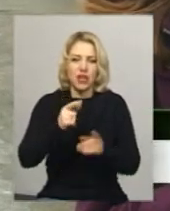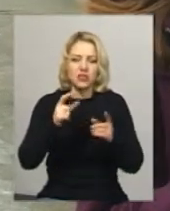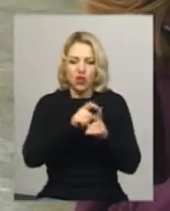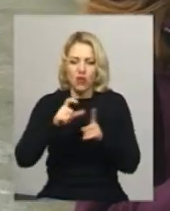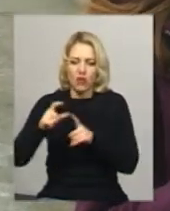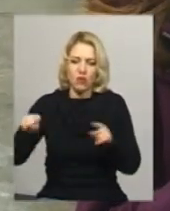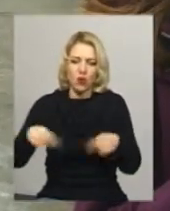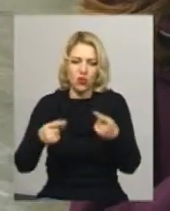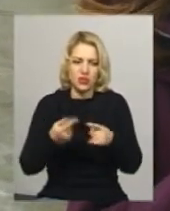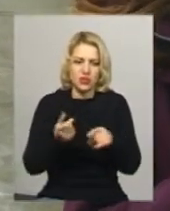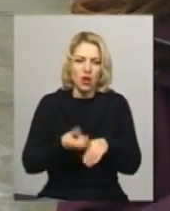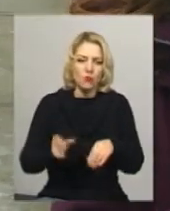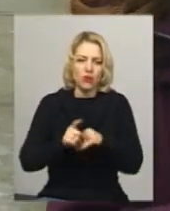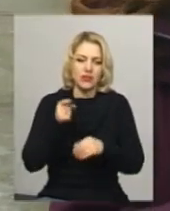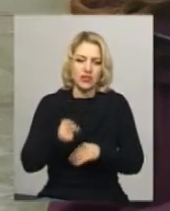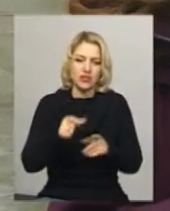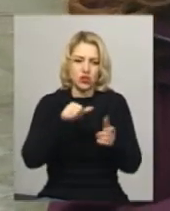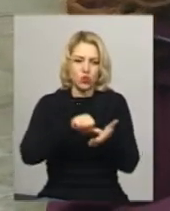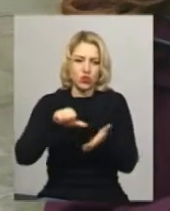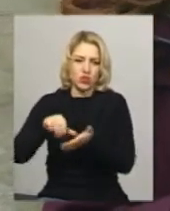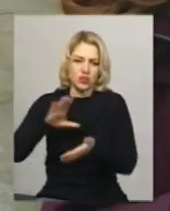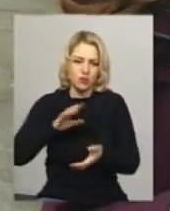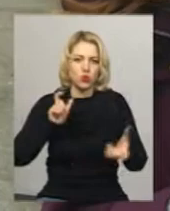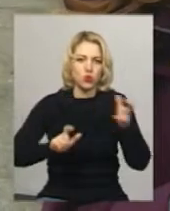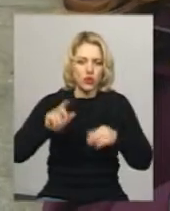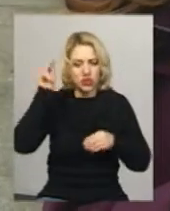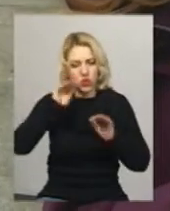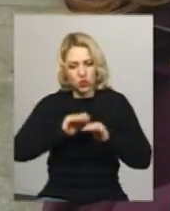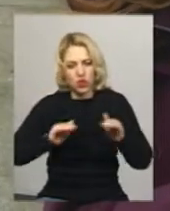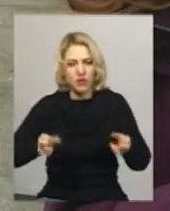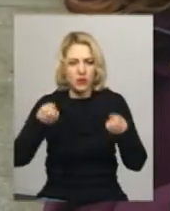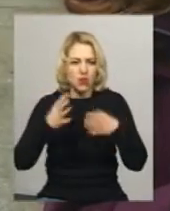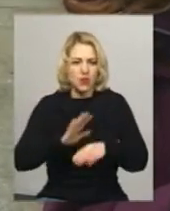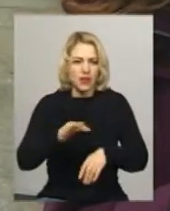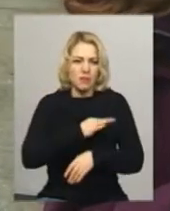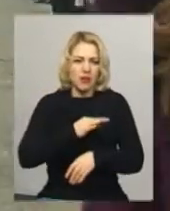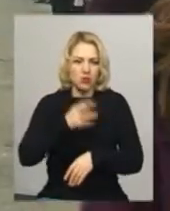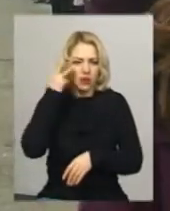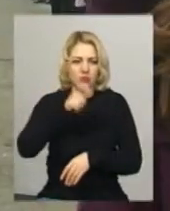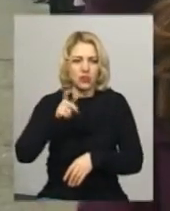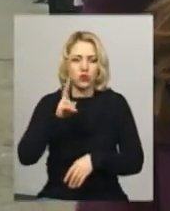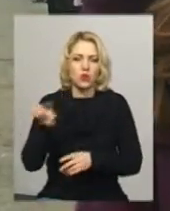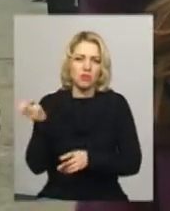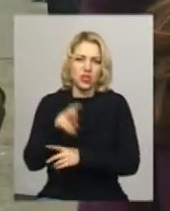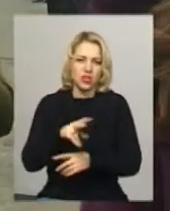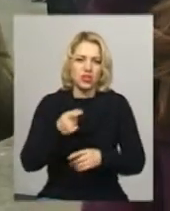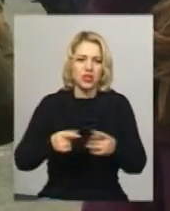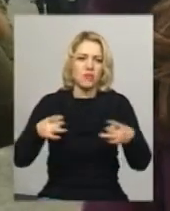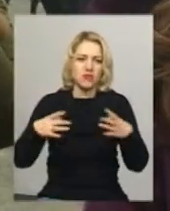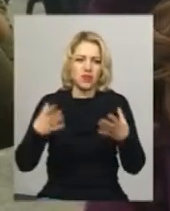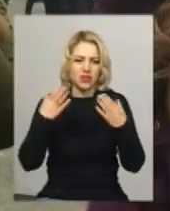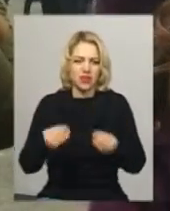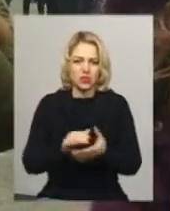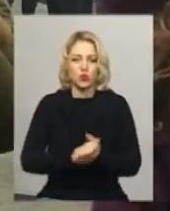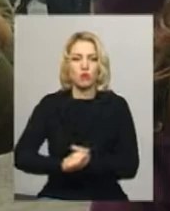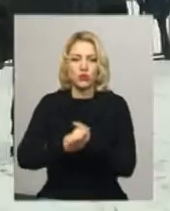участь взяло понад 1000 учасників, студентів, школярів та просто небайдужих хмельничан, які прийшли посвяткувати День